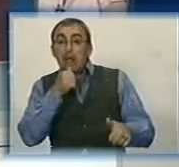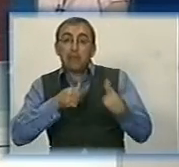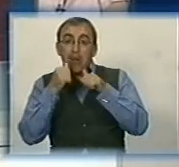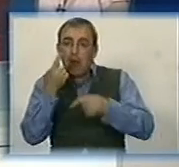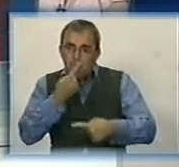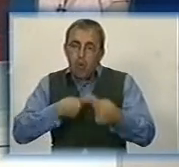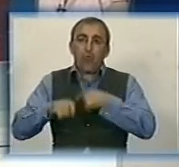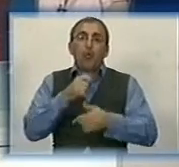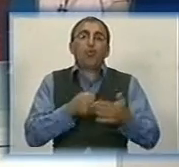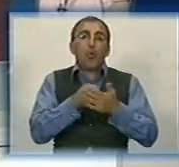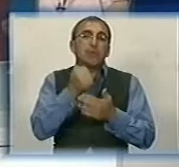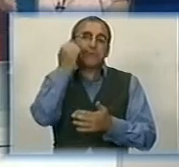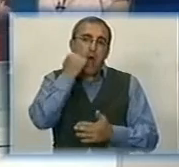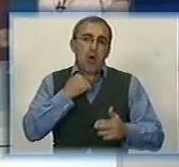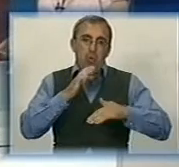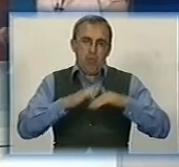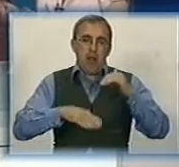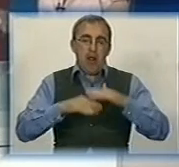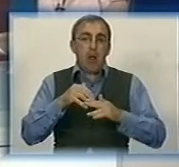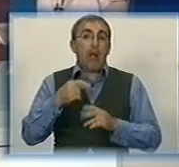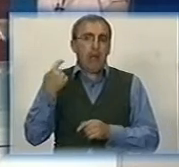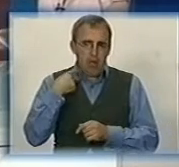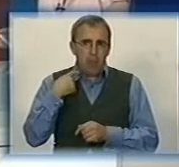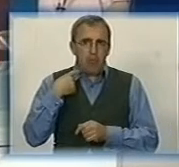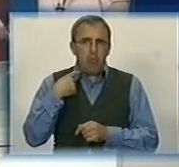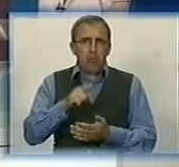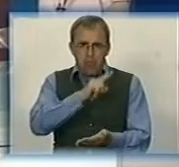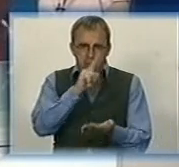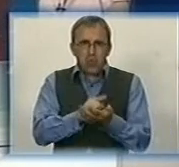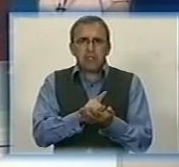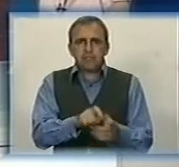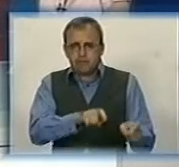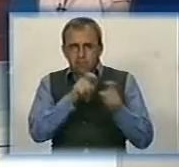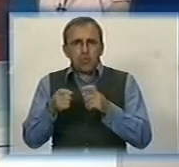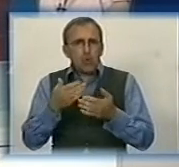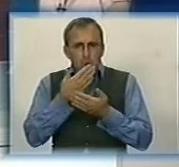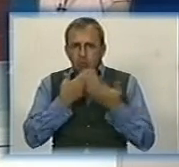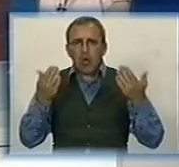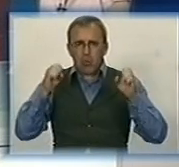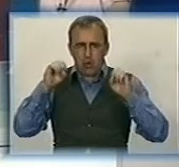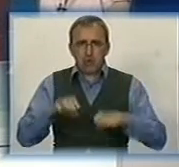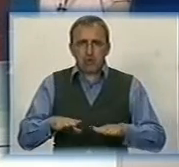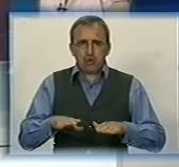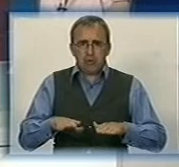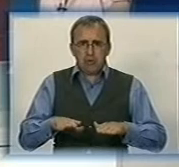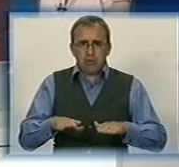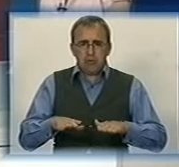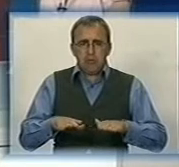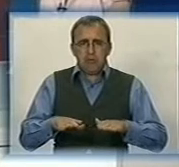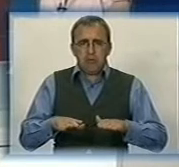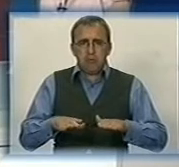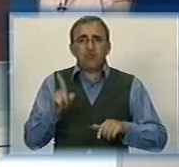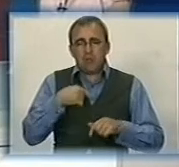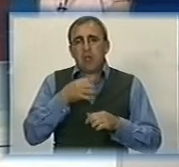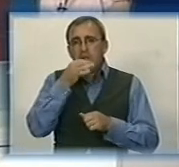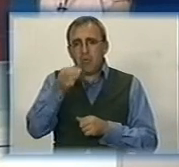повернемося знову до старої практики. Кіровоград мусить перейти, так? Це вже остаточне рішення. Ну, что я вам